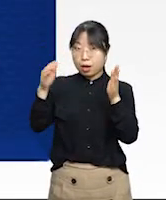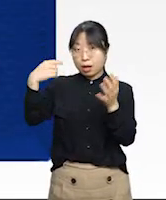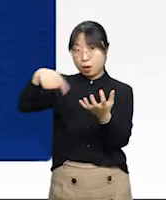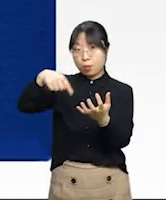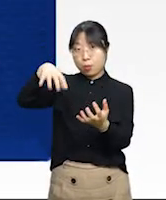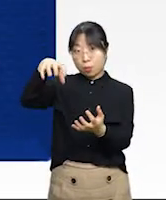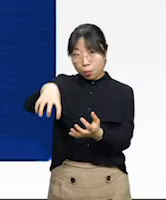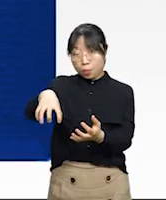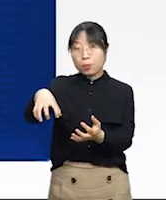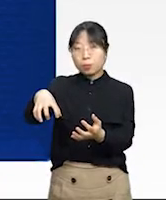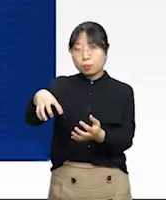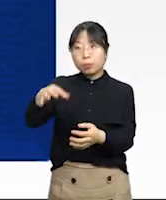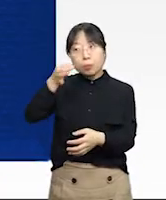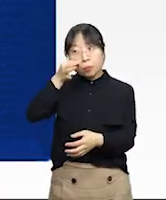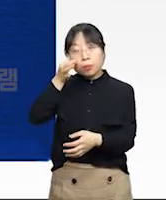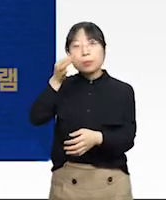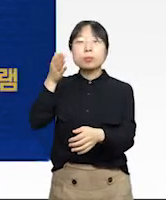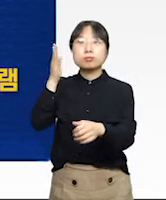주시기 바랍니다.